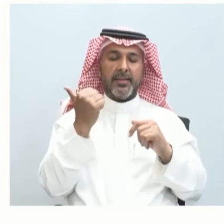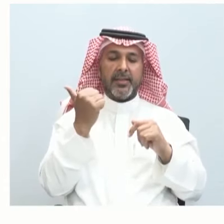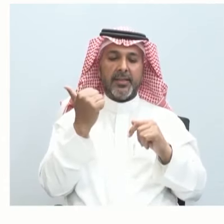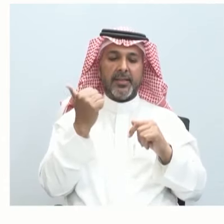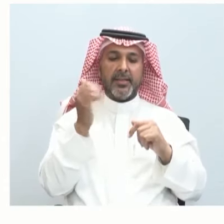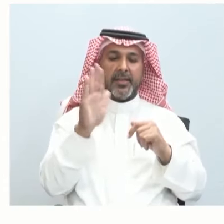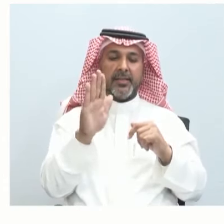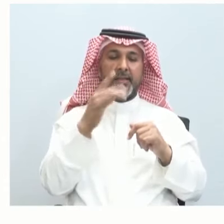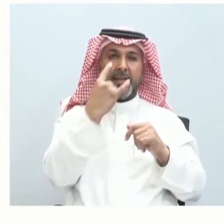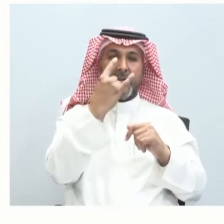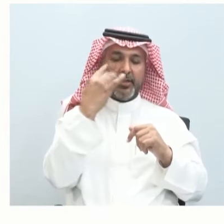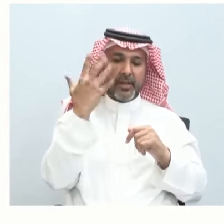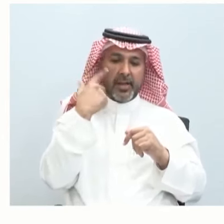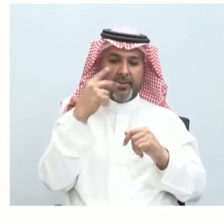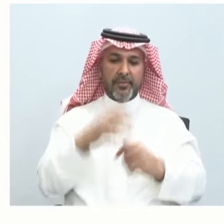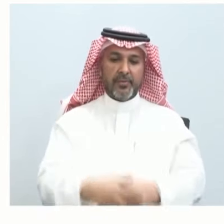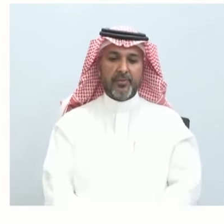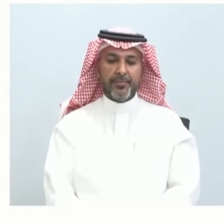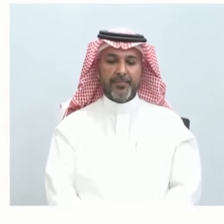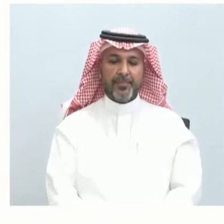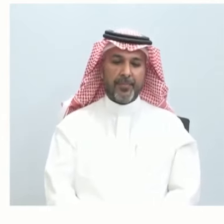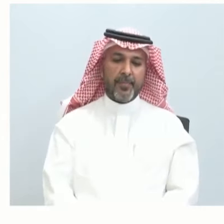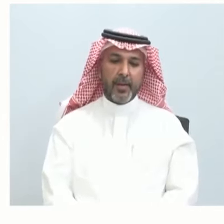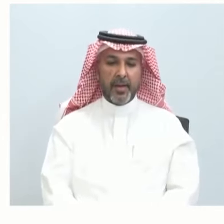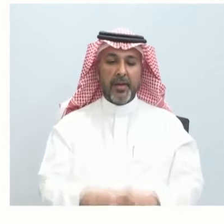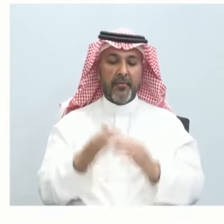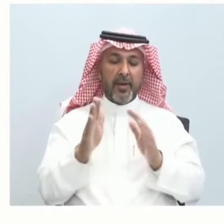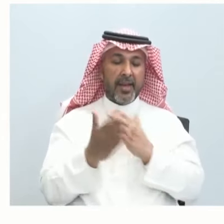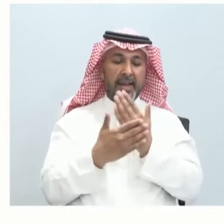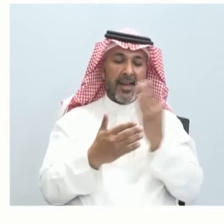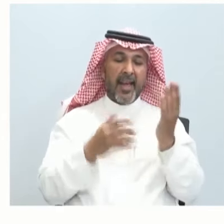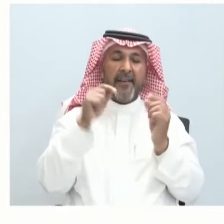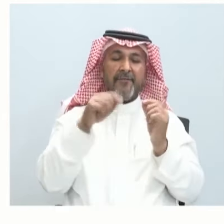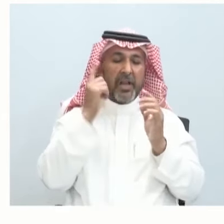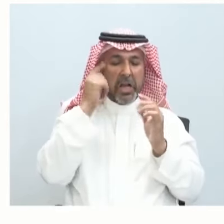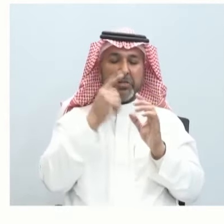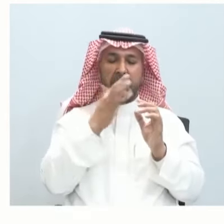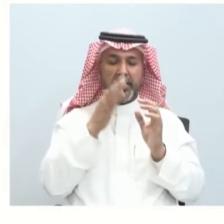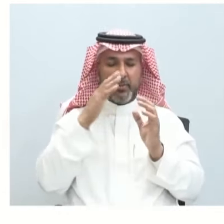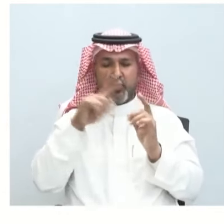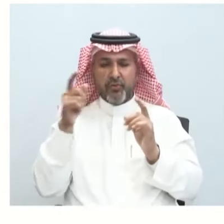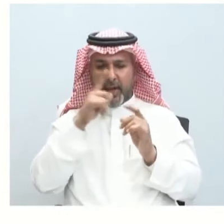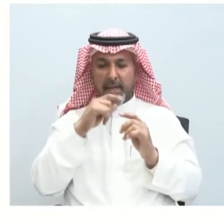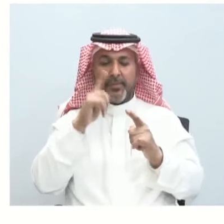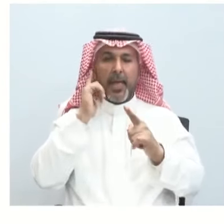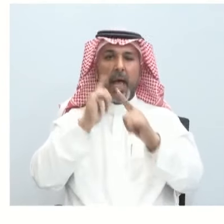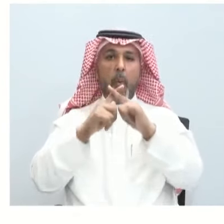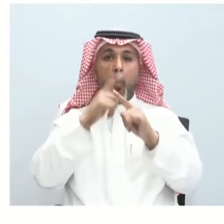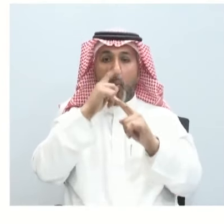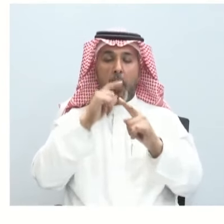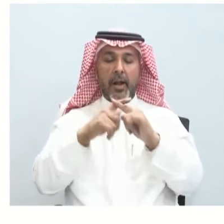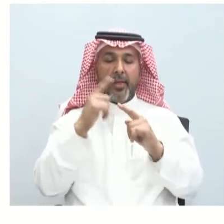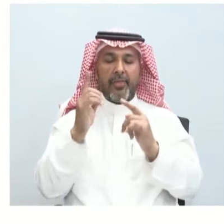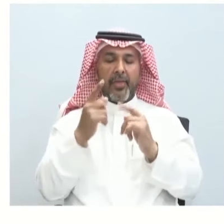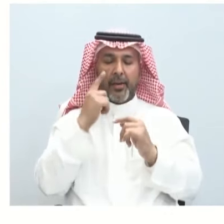اجراء عمليه الضرب اولا حتى نستطيع حساب هذه الدرجه لنقوم باجراء هذا التحدي ما رايكم